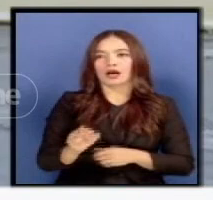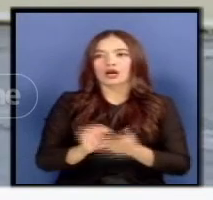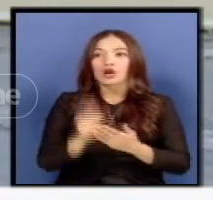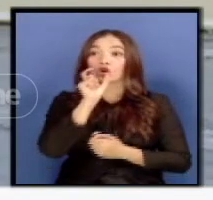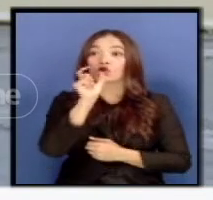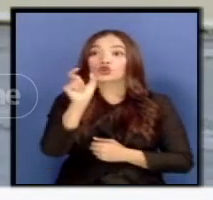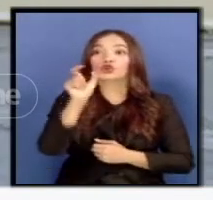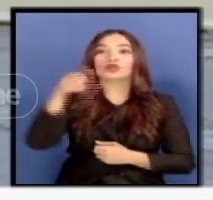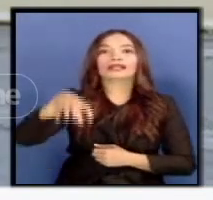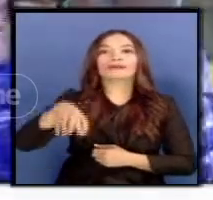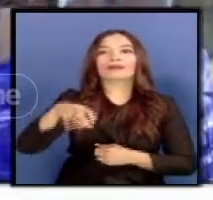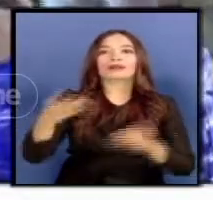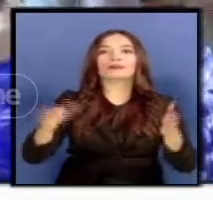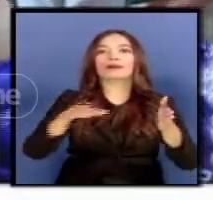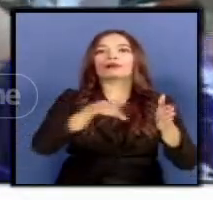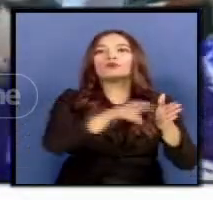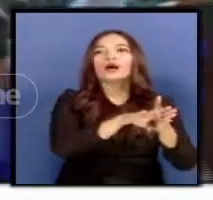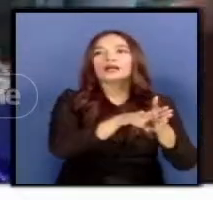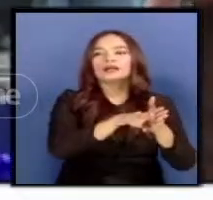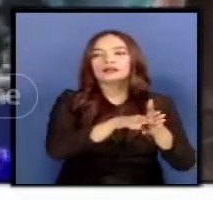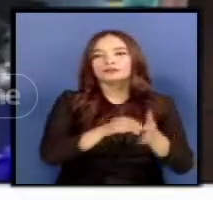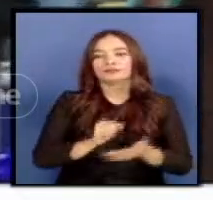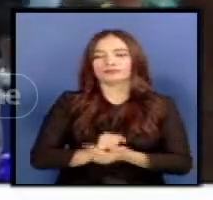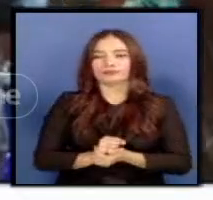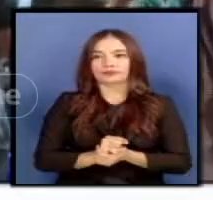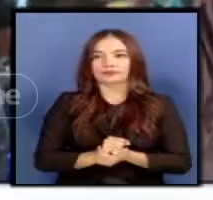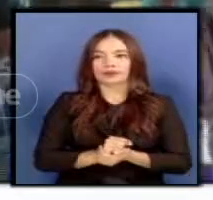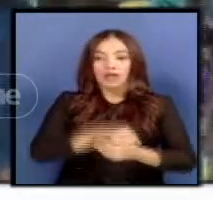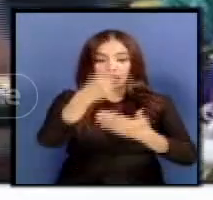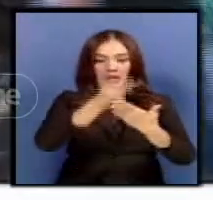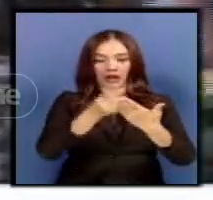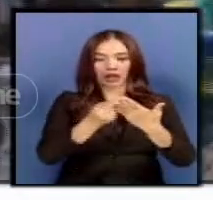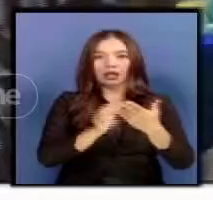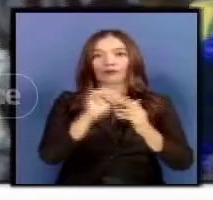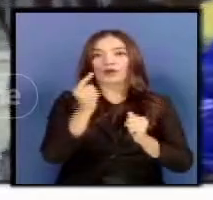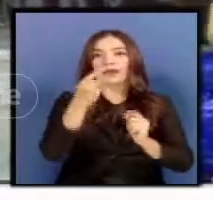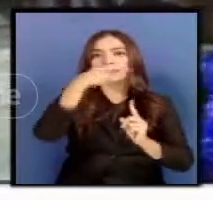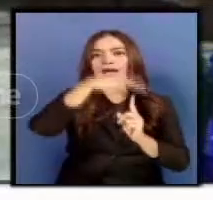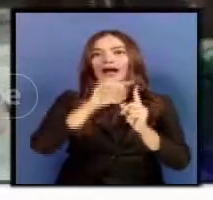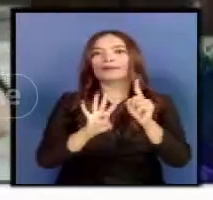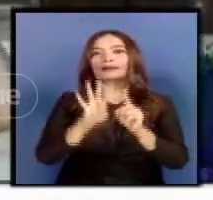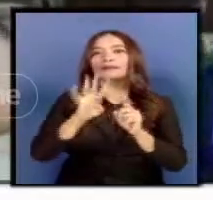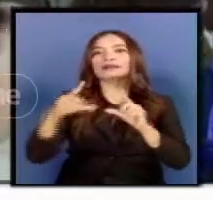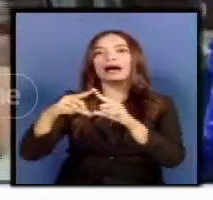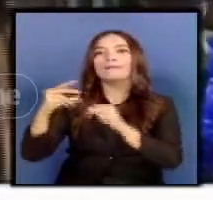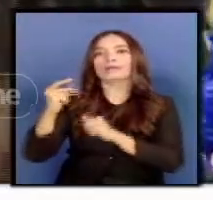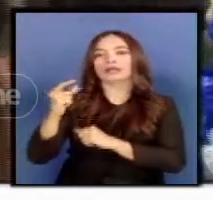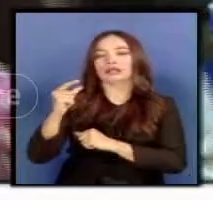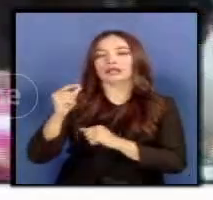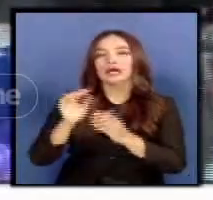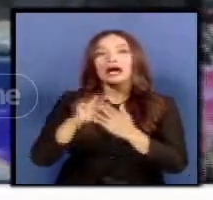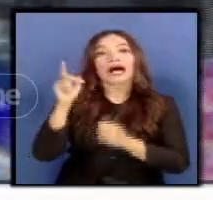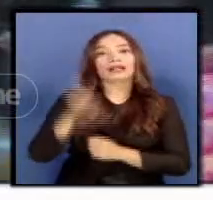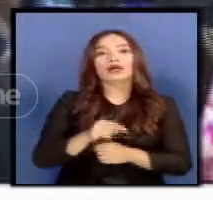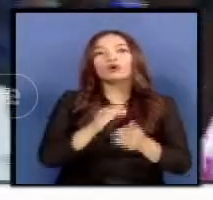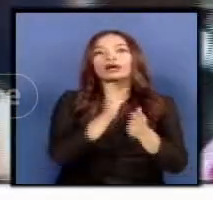di wilayah Pelabuhan Indonesia Regional 4. Dan tercatat per 14 April 2023 atau